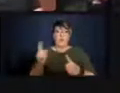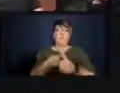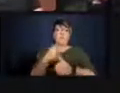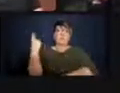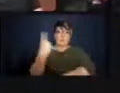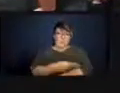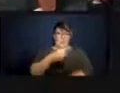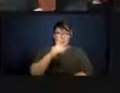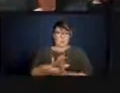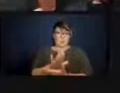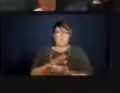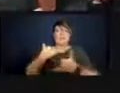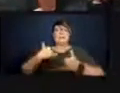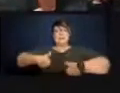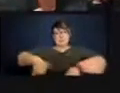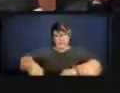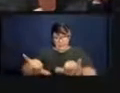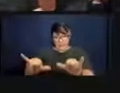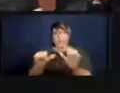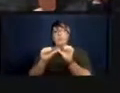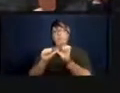kufanya kazi kuhakikisha kuwa